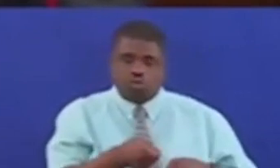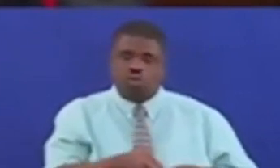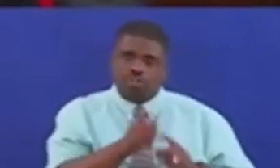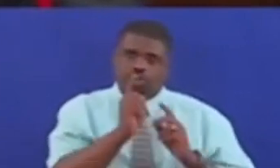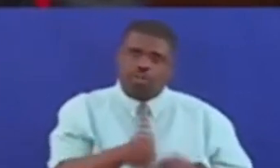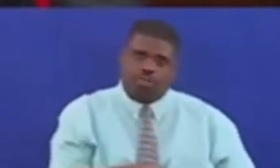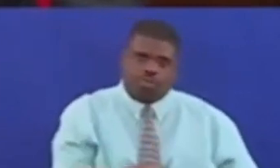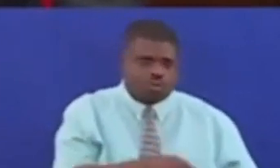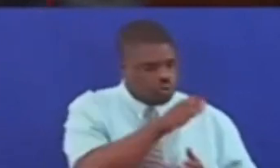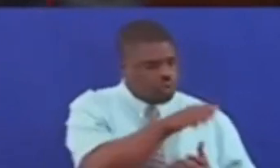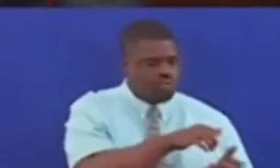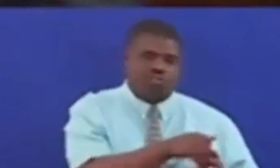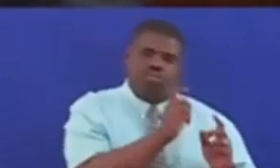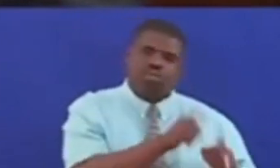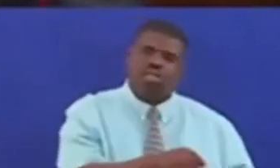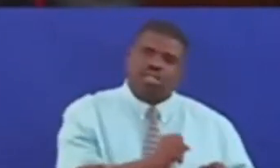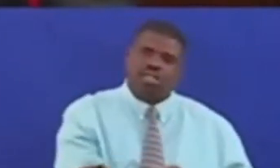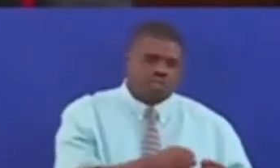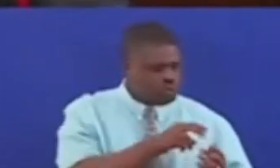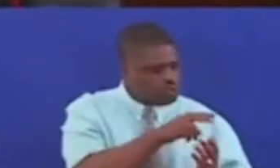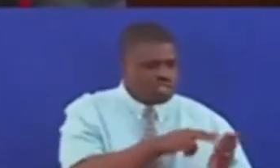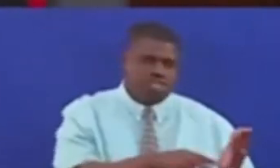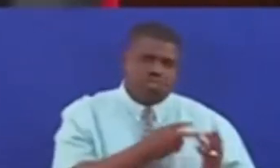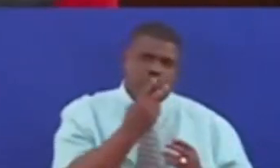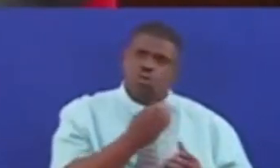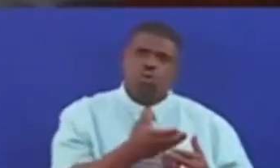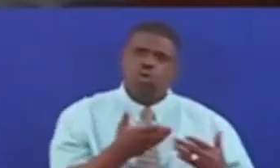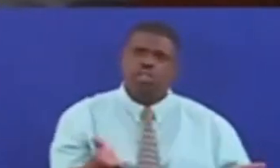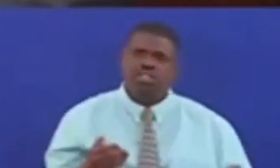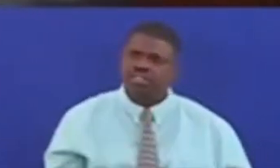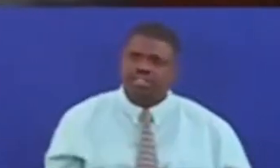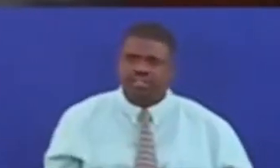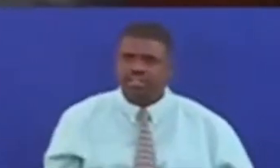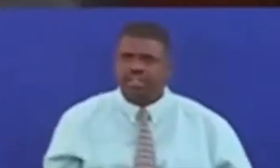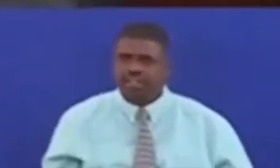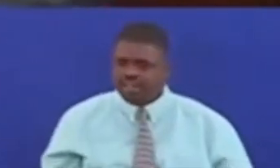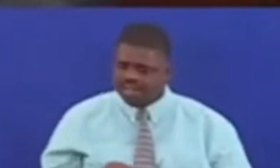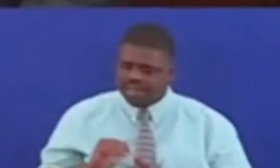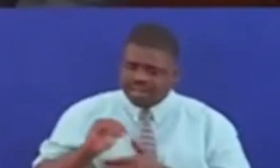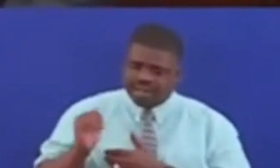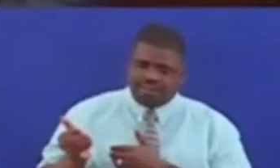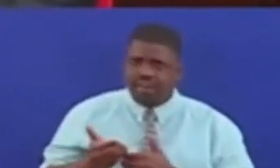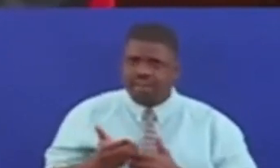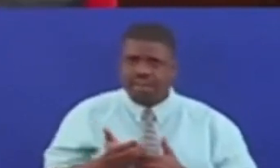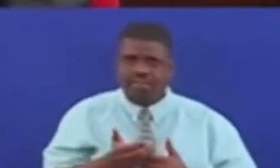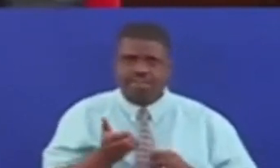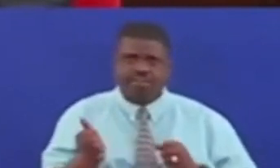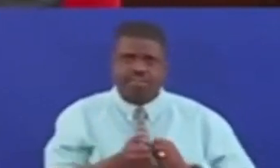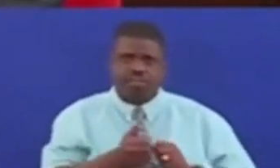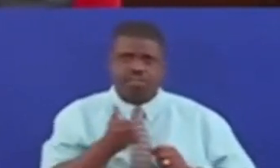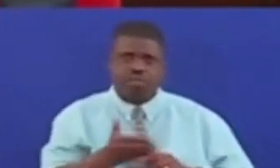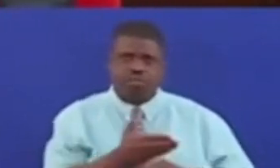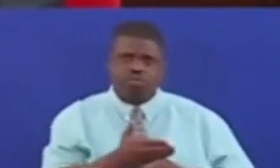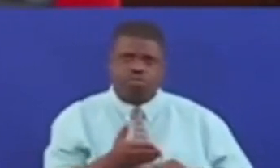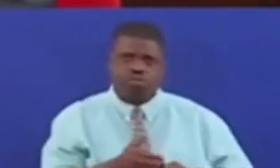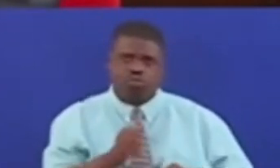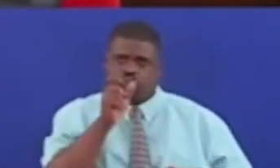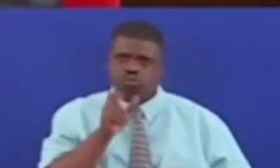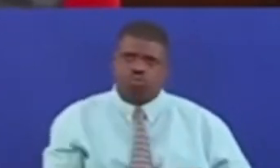but ukisoma hii huoni tangible vitu ambavyo vinamhusu mtu anaitwa